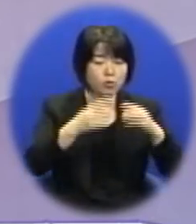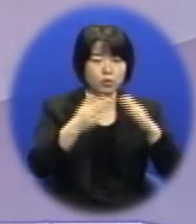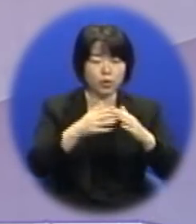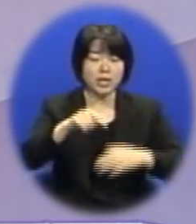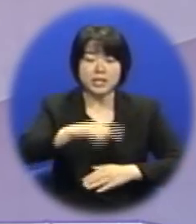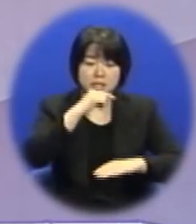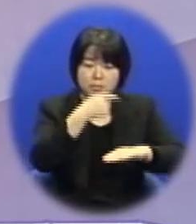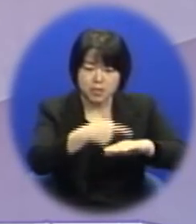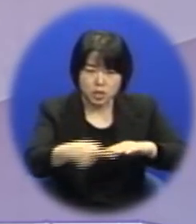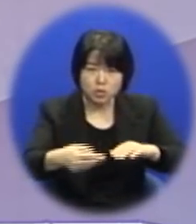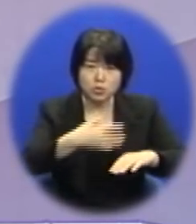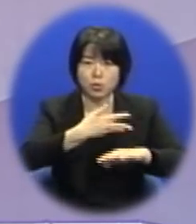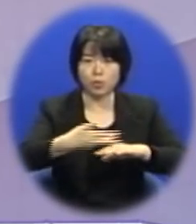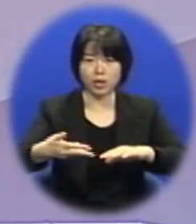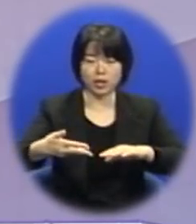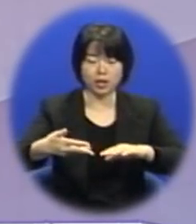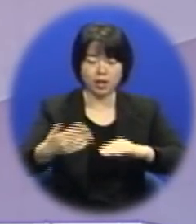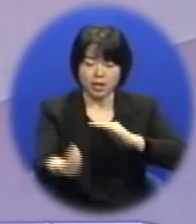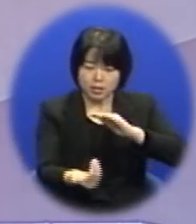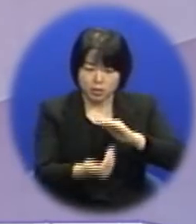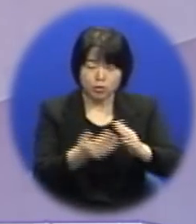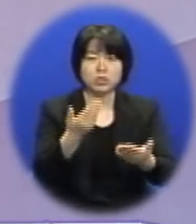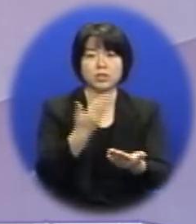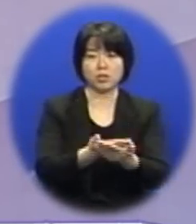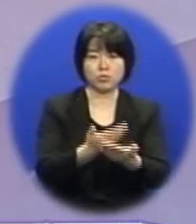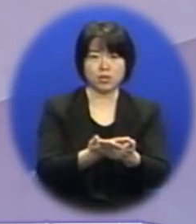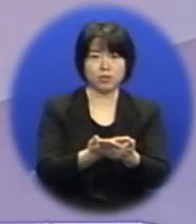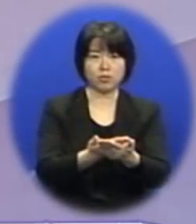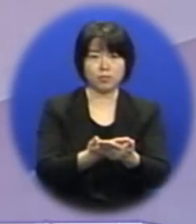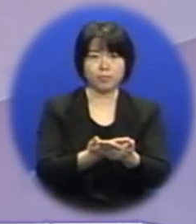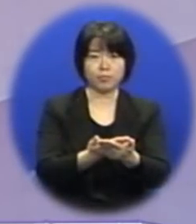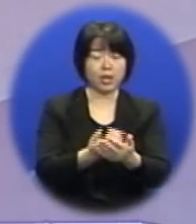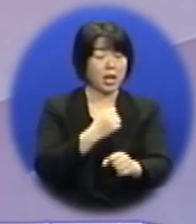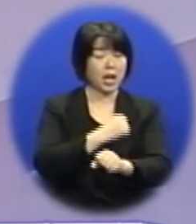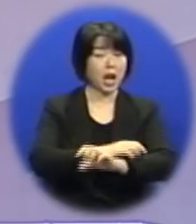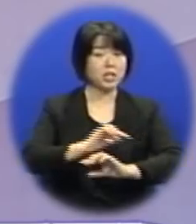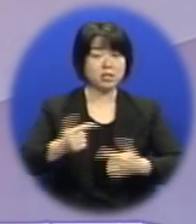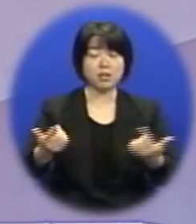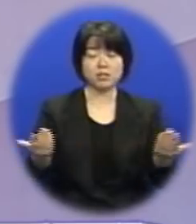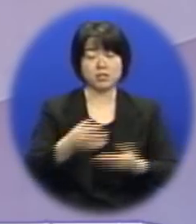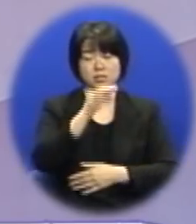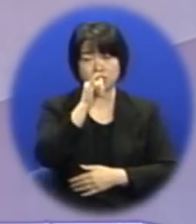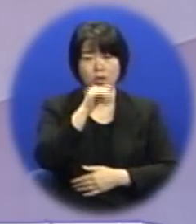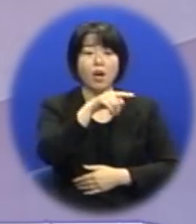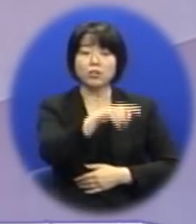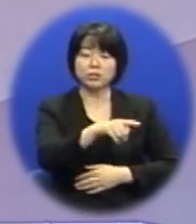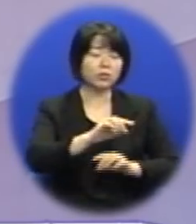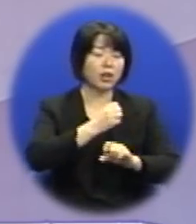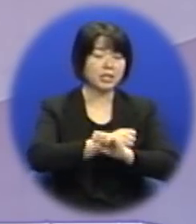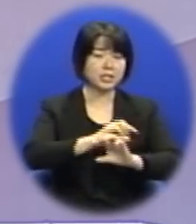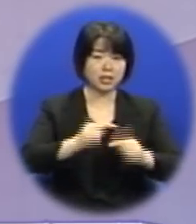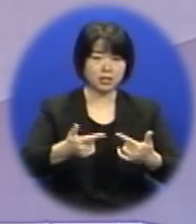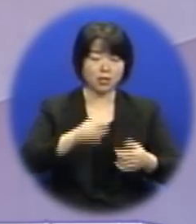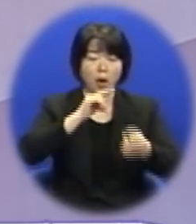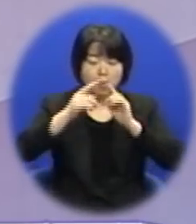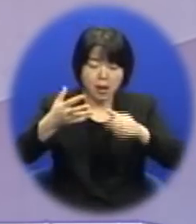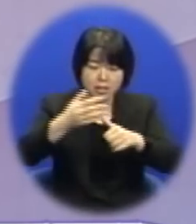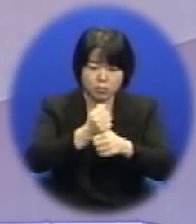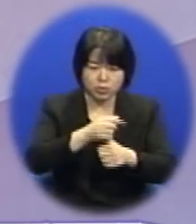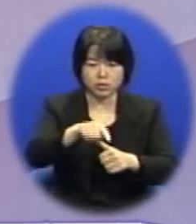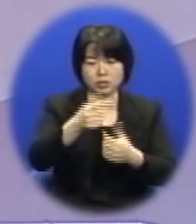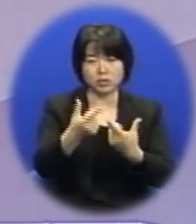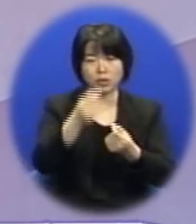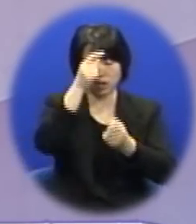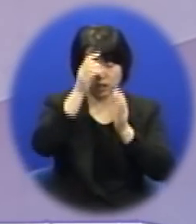이 민족에게 이 말씀이 이루어지게 해주세요. 안 해본 게 있다니까, 그걸 안 해봤다니까, 말씀을 붙들고 그렇게